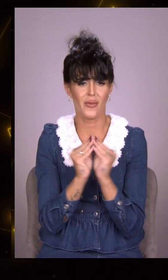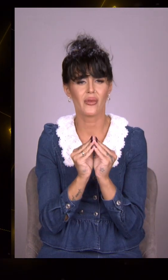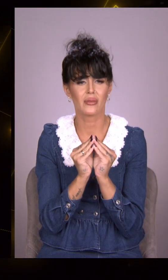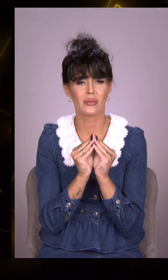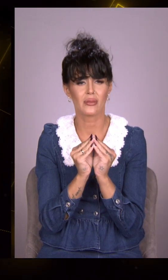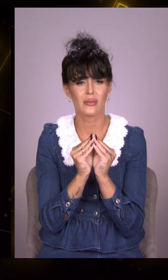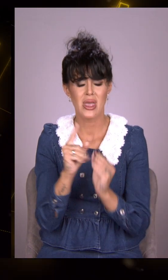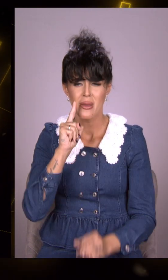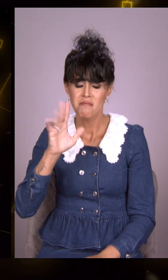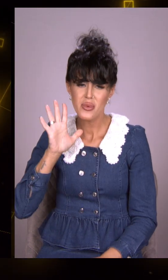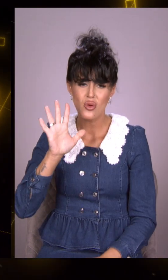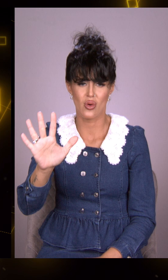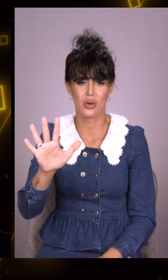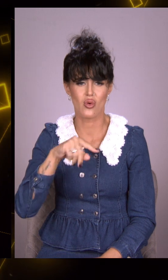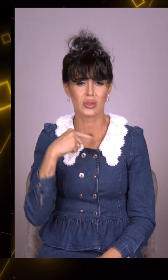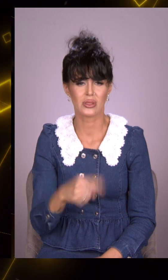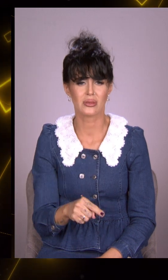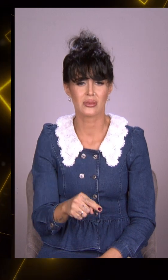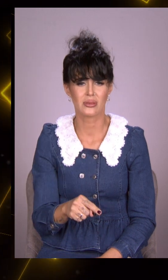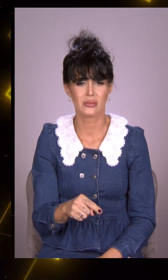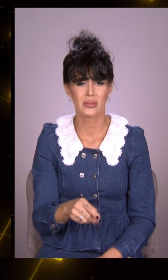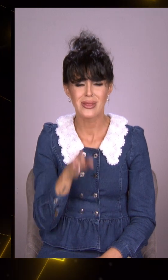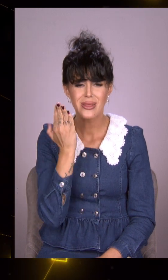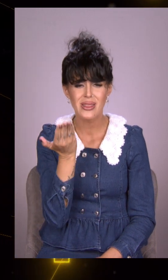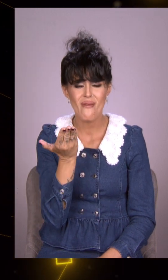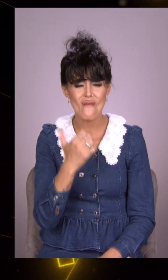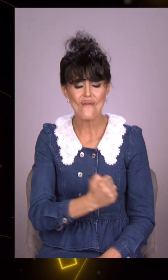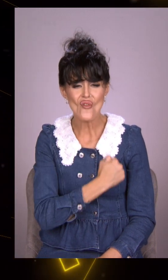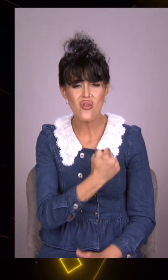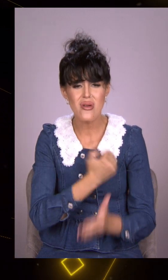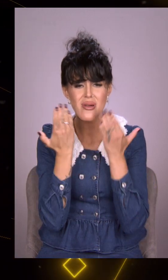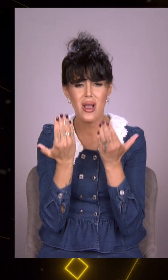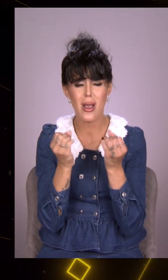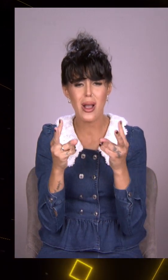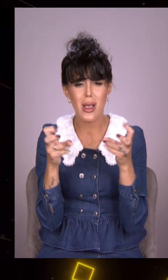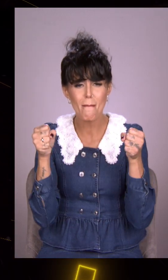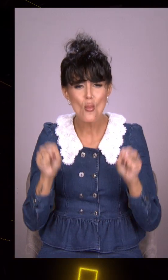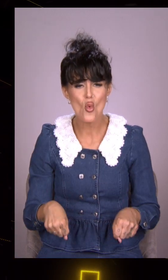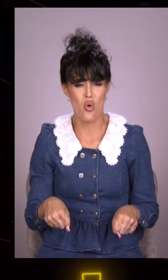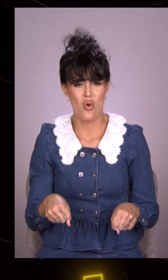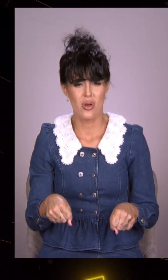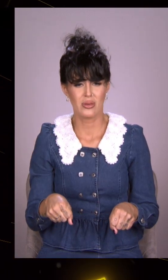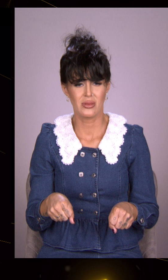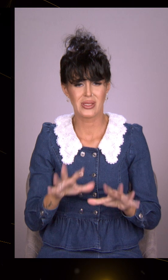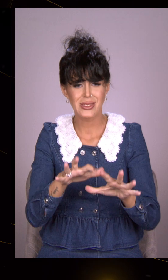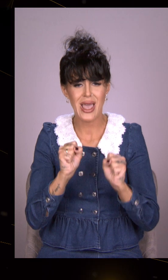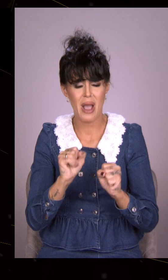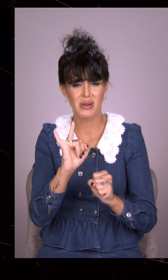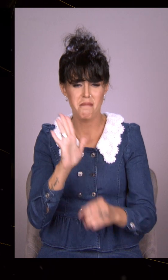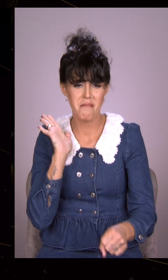Я проклинаю. Ти ж воєнний, сука, воєнний, хай ти мог дати такий